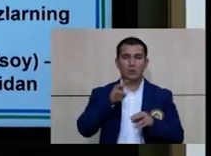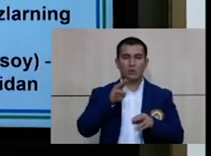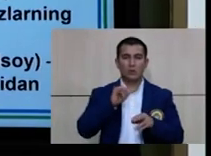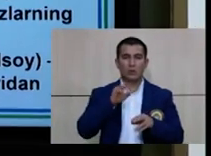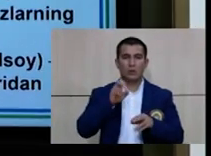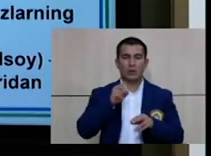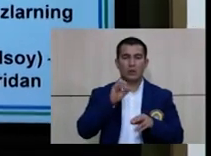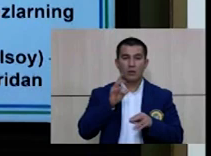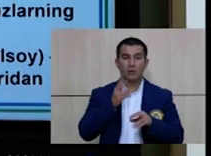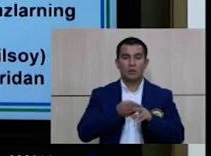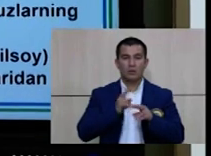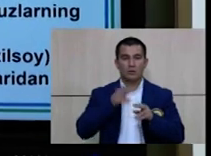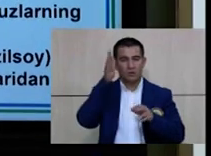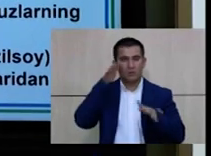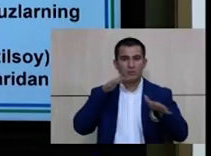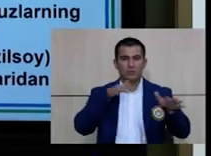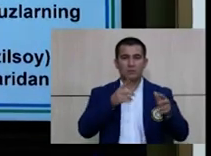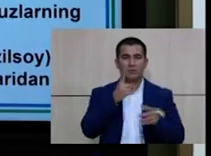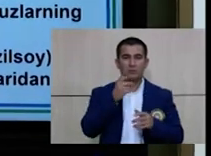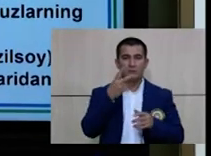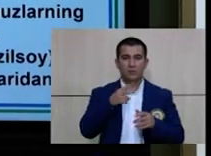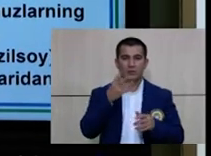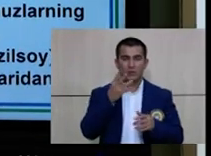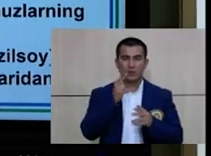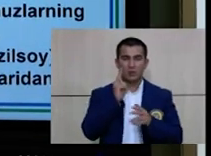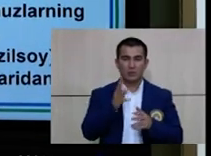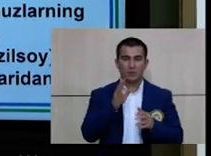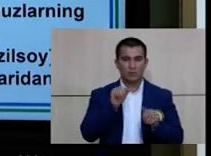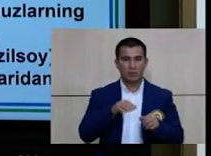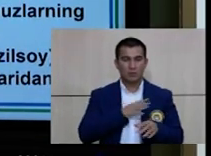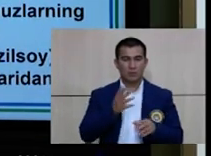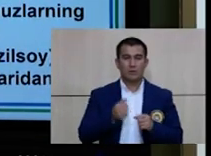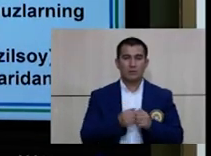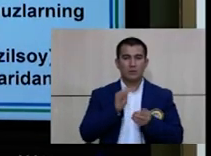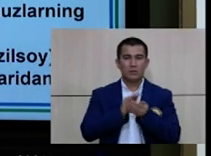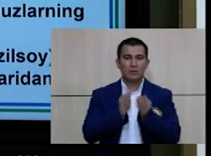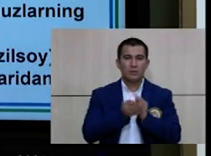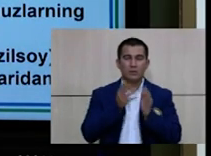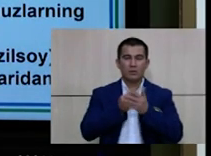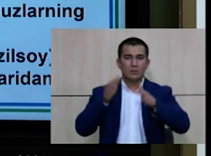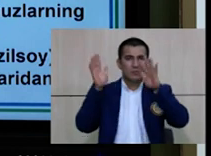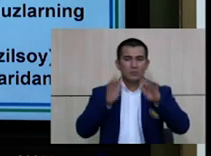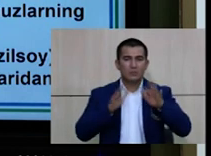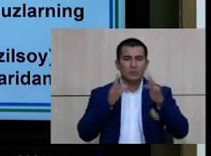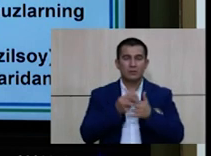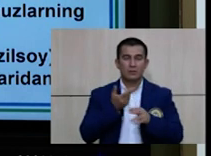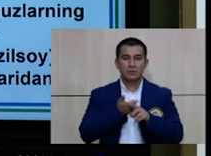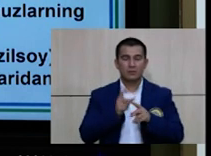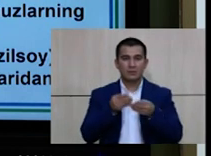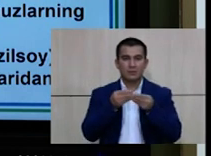oladi. Uning uzunligi 124 kilometr bo'lib, qor muzlarning erishidan